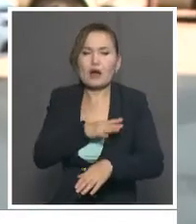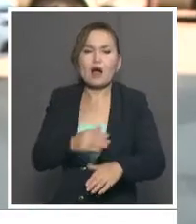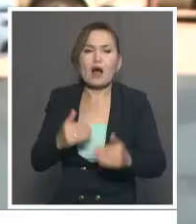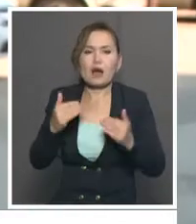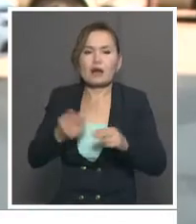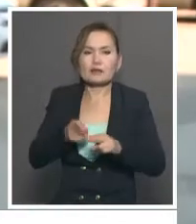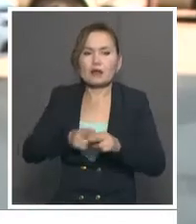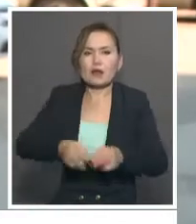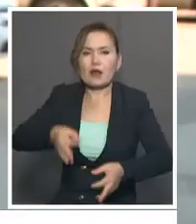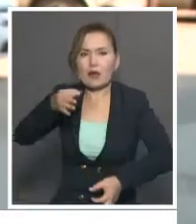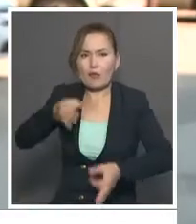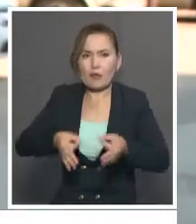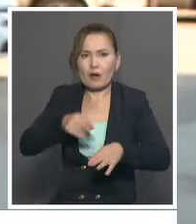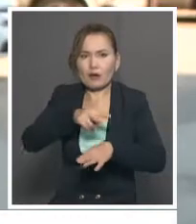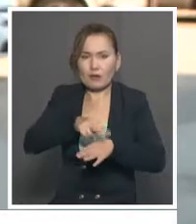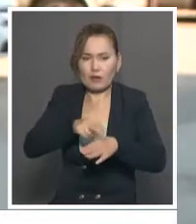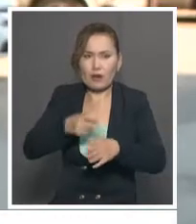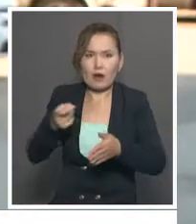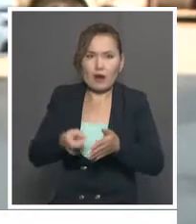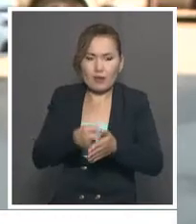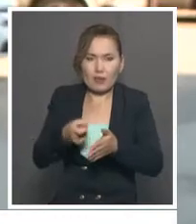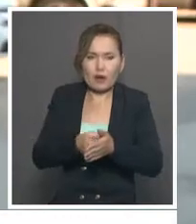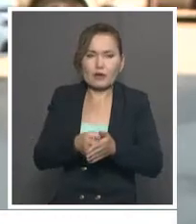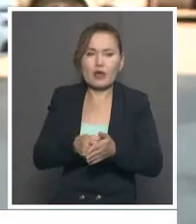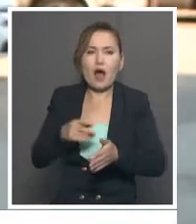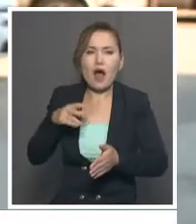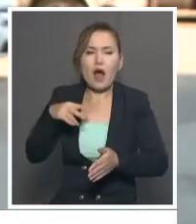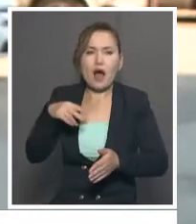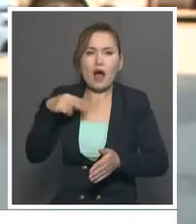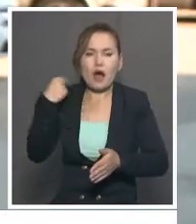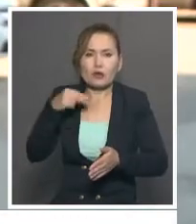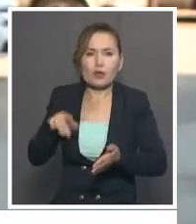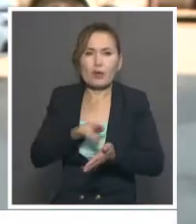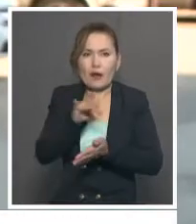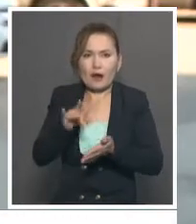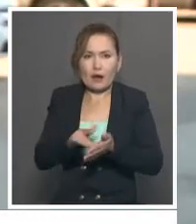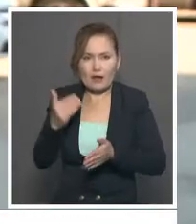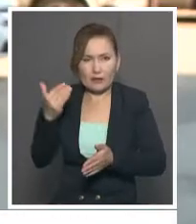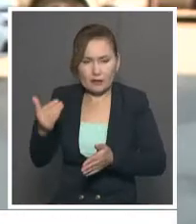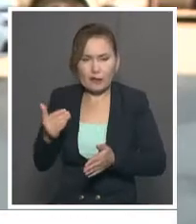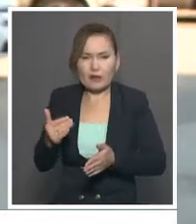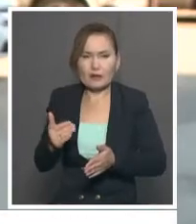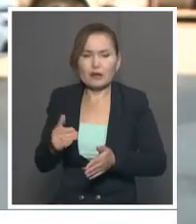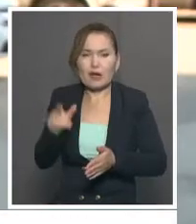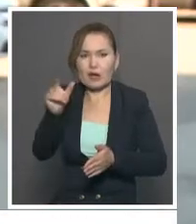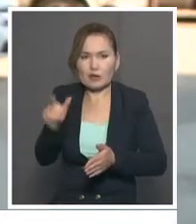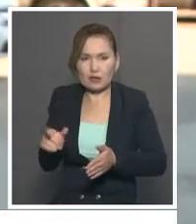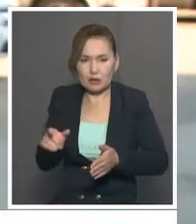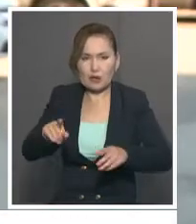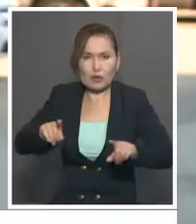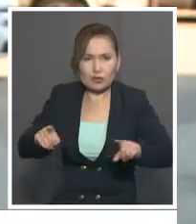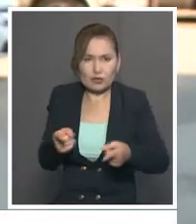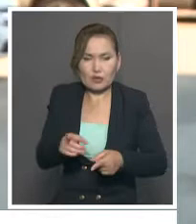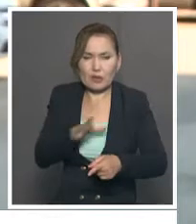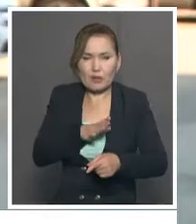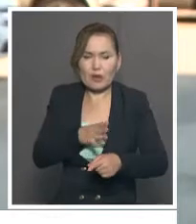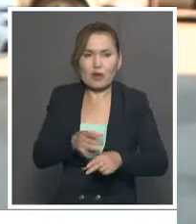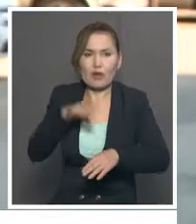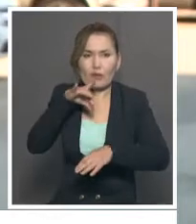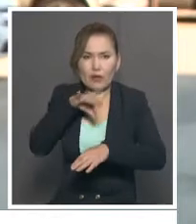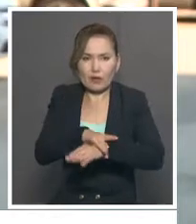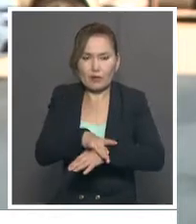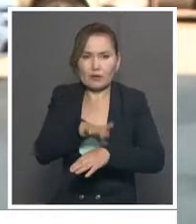шараларын жүргізу кезінде Ақтөбе қаласының тұрғын ұстайды. Ол